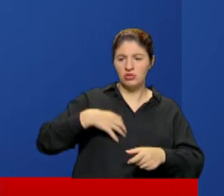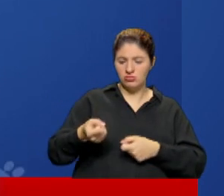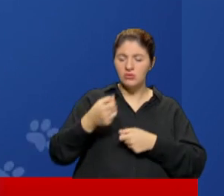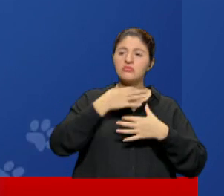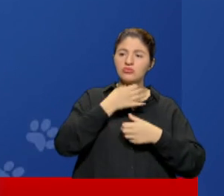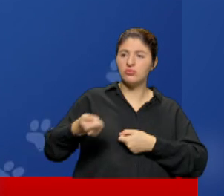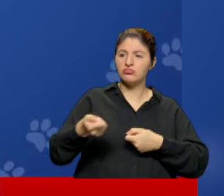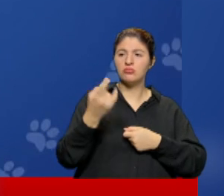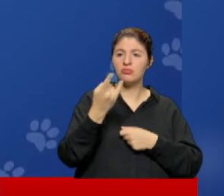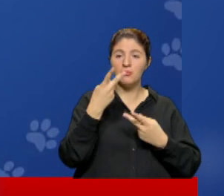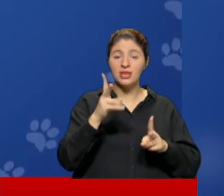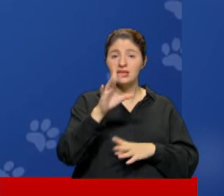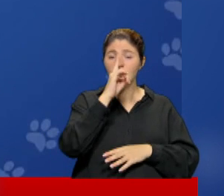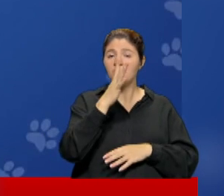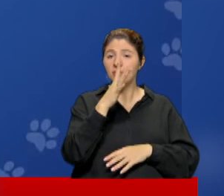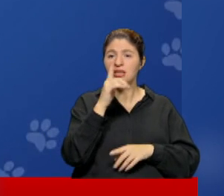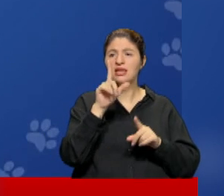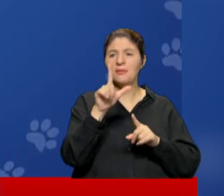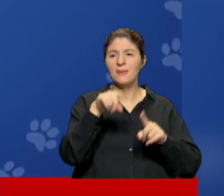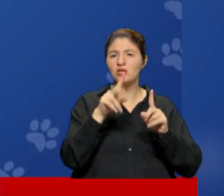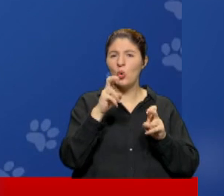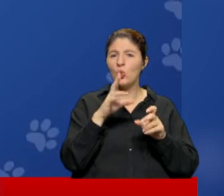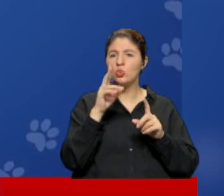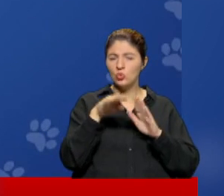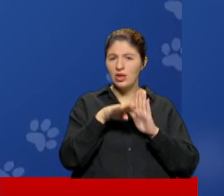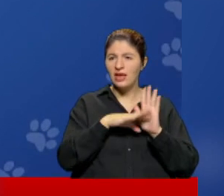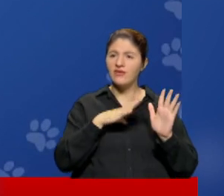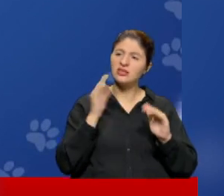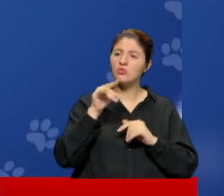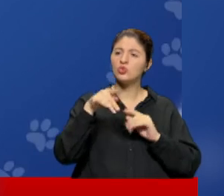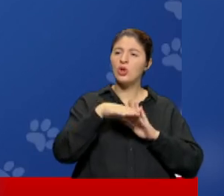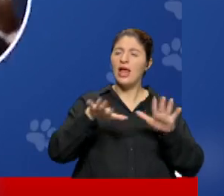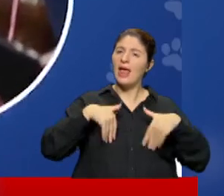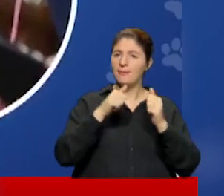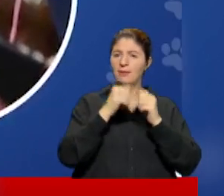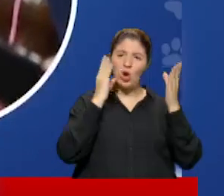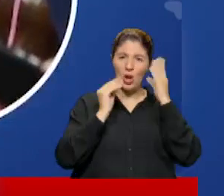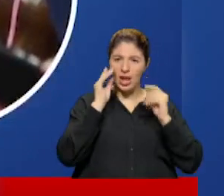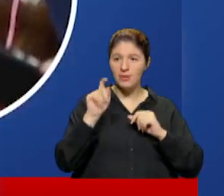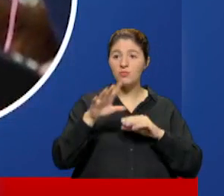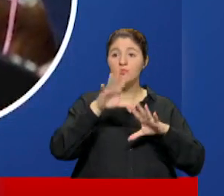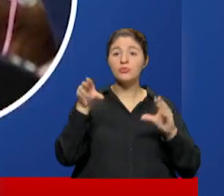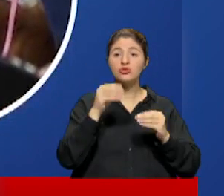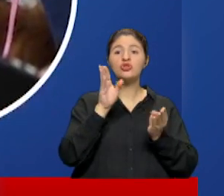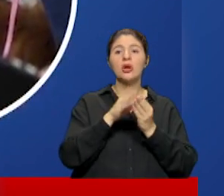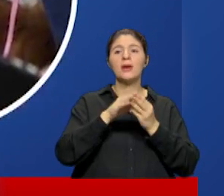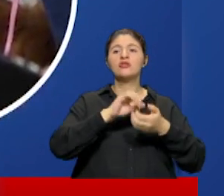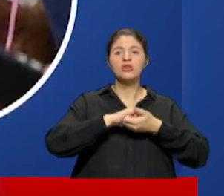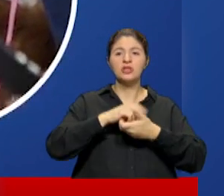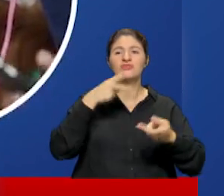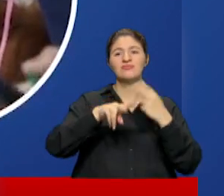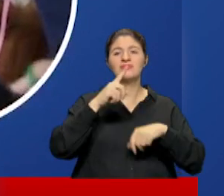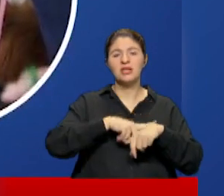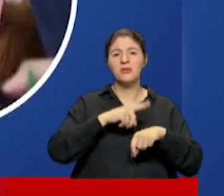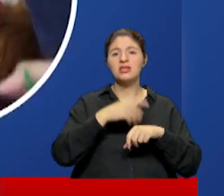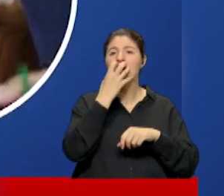edebilirsiniz sadece bilmeniz gereken bazı kurallar var Gelin bu kuralları hep birlikte öğrenelim tüm köpek dostlarımızın seyahat